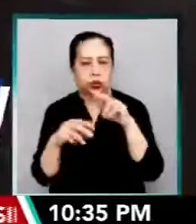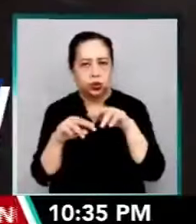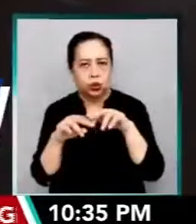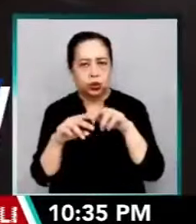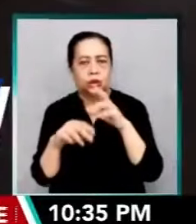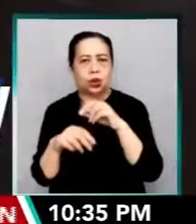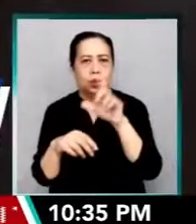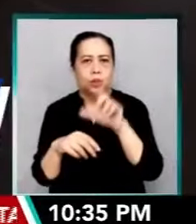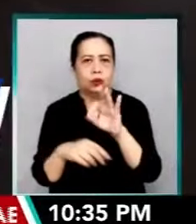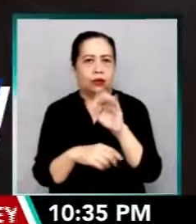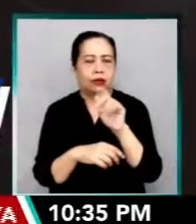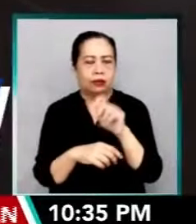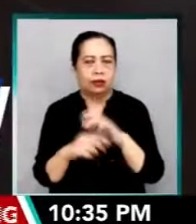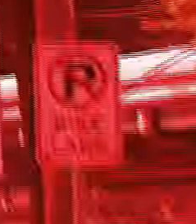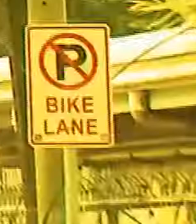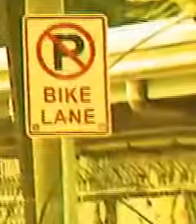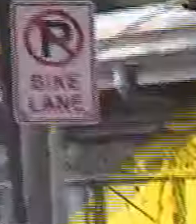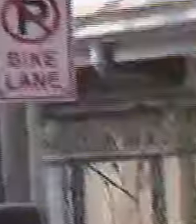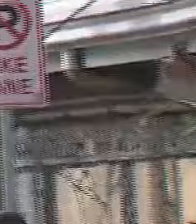ng tubig ngayong tag-init.